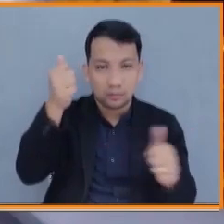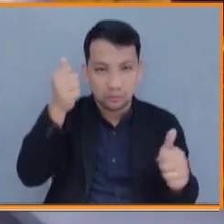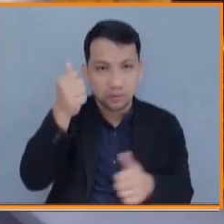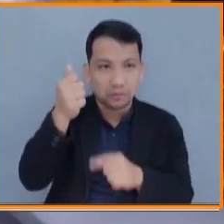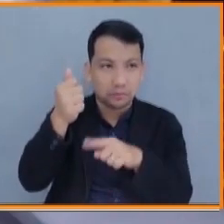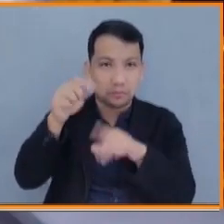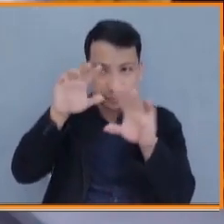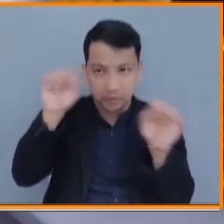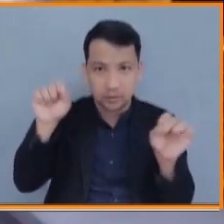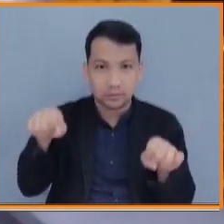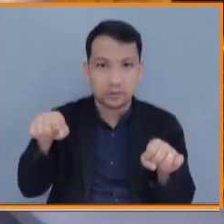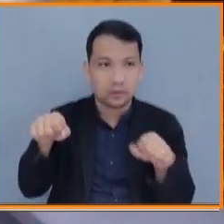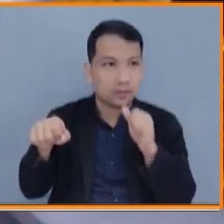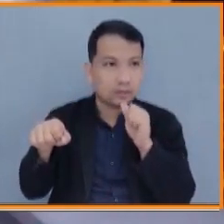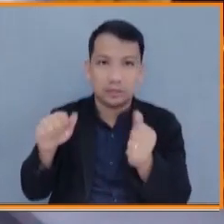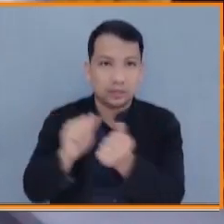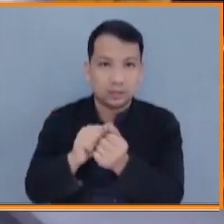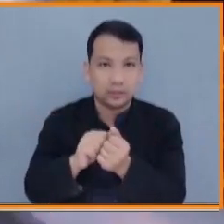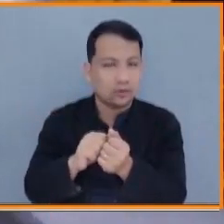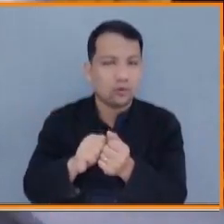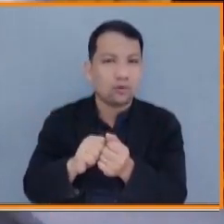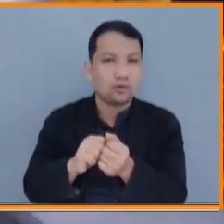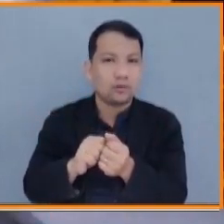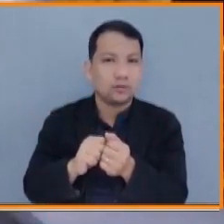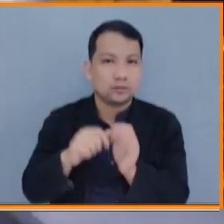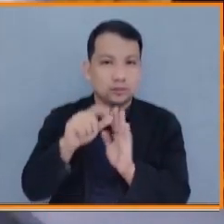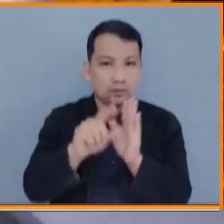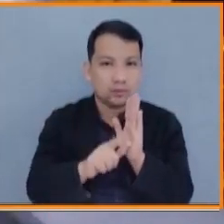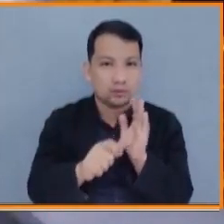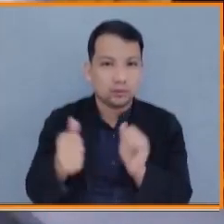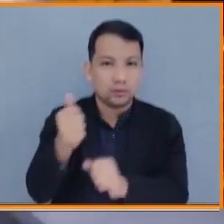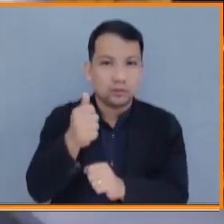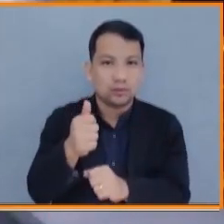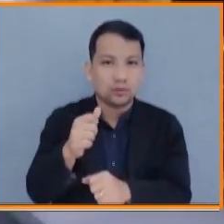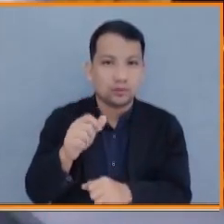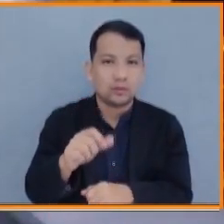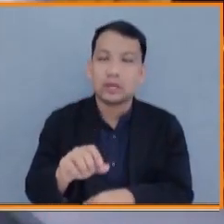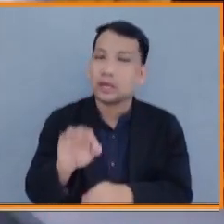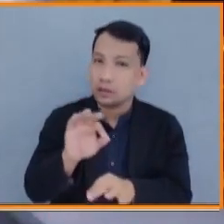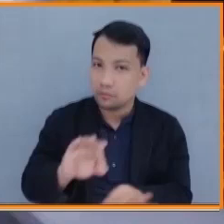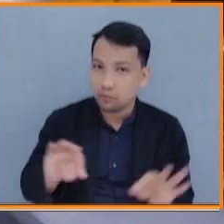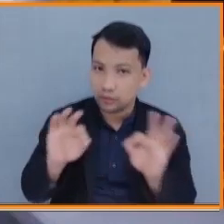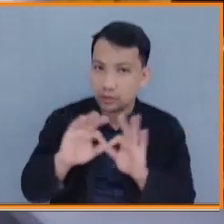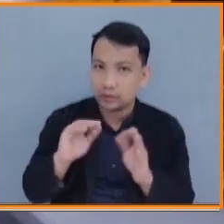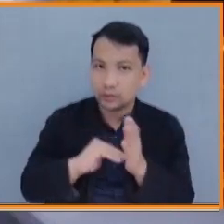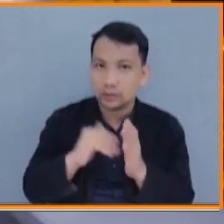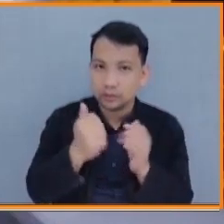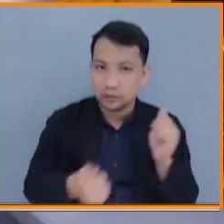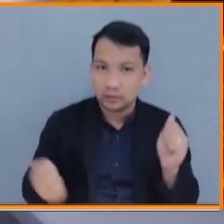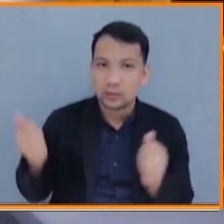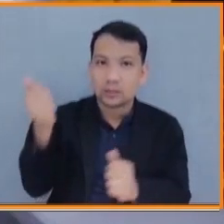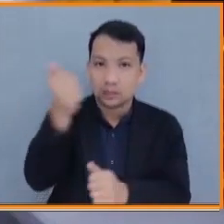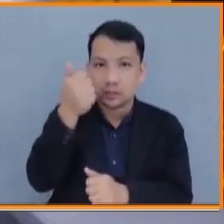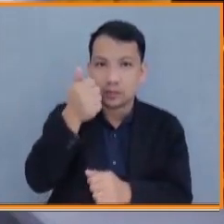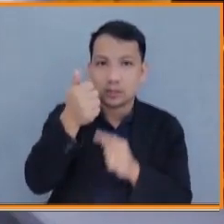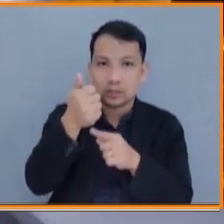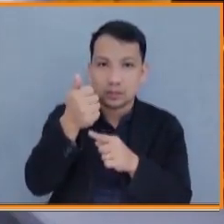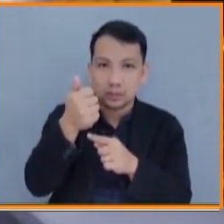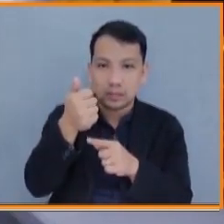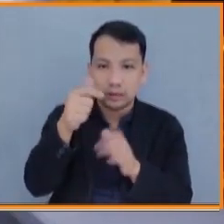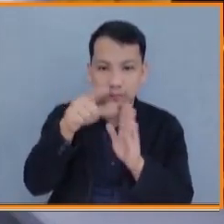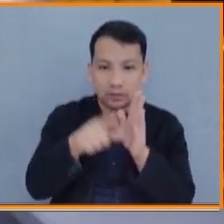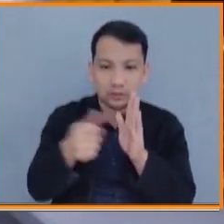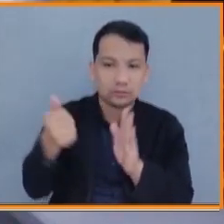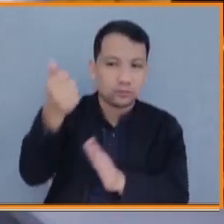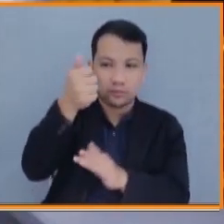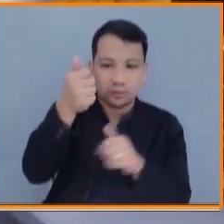exempted na sa batas sinasabi nga natin no one is about the law but no one can also be below it kaya ho meron tayong equal